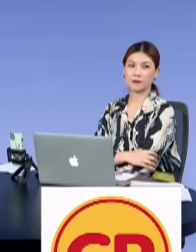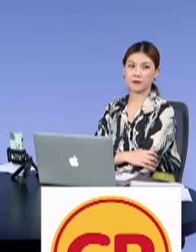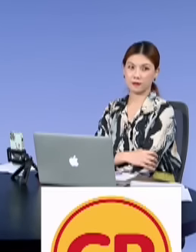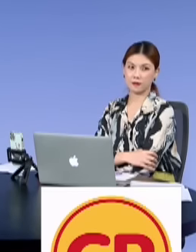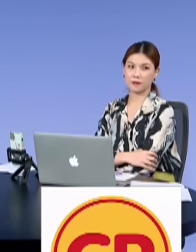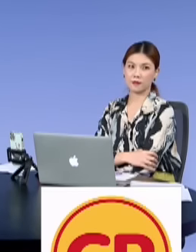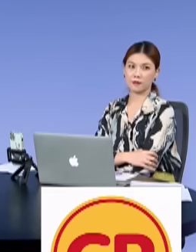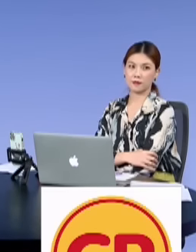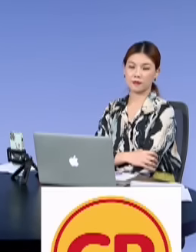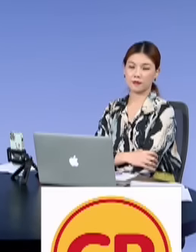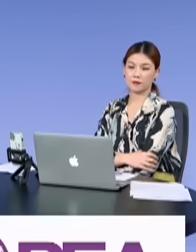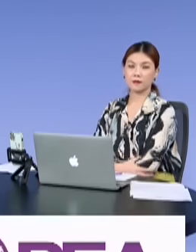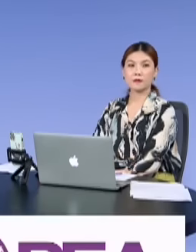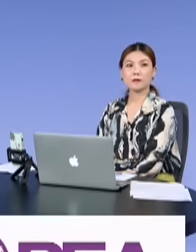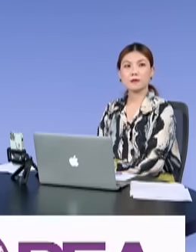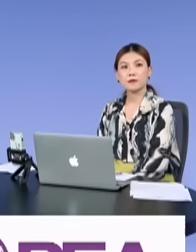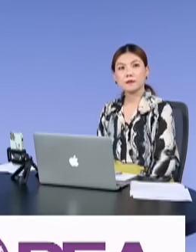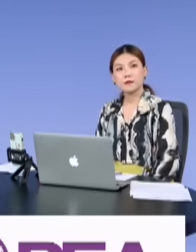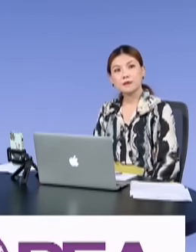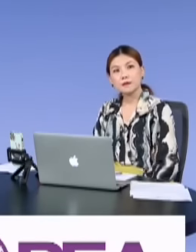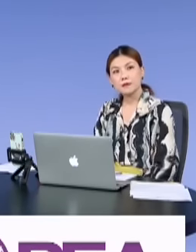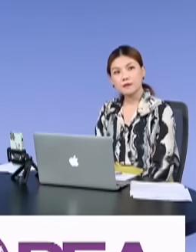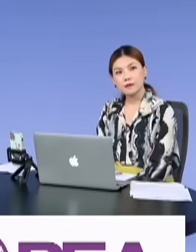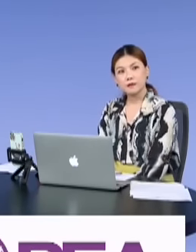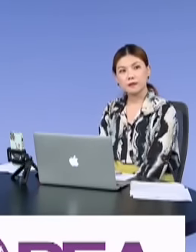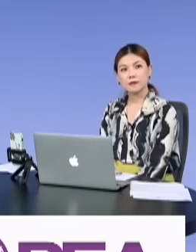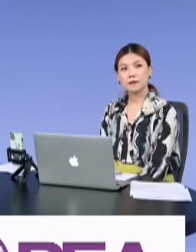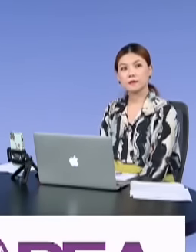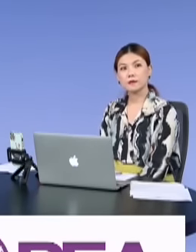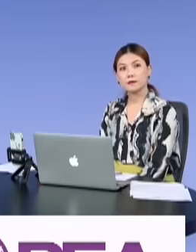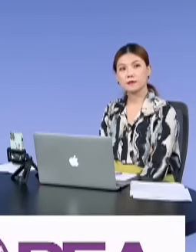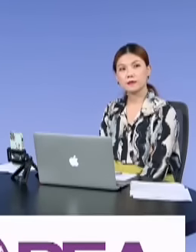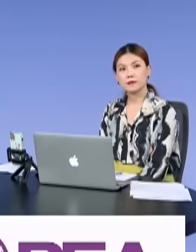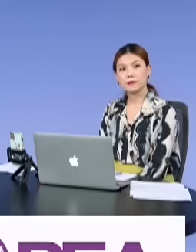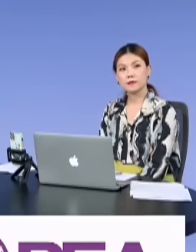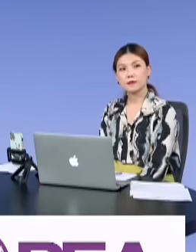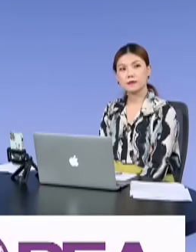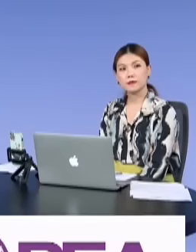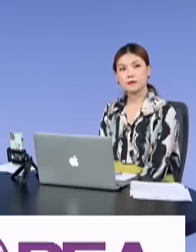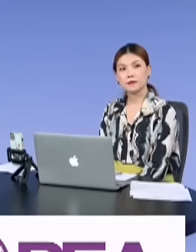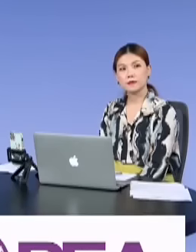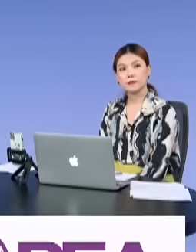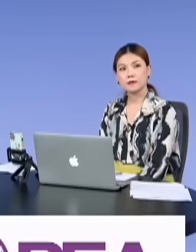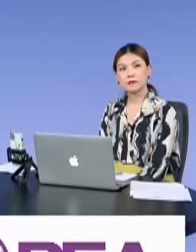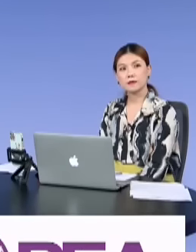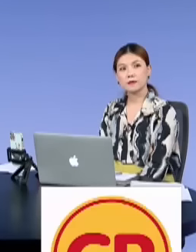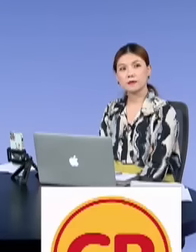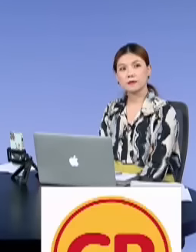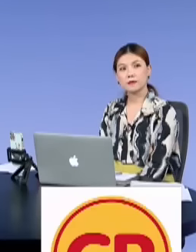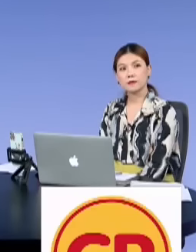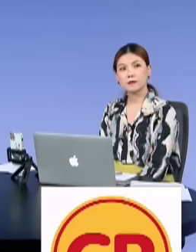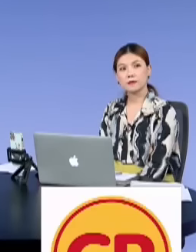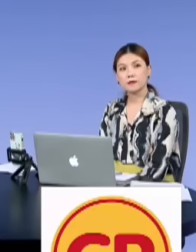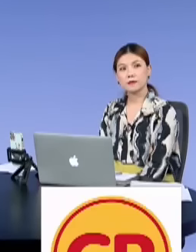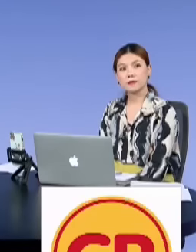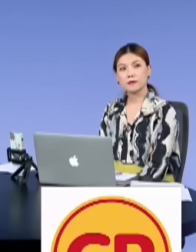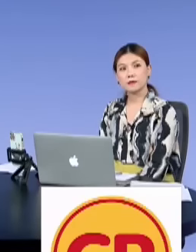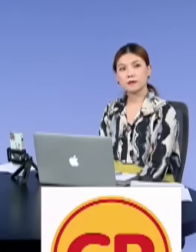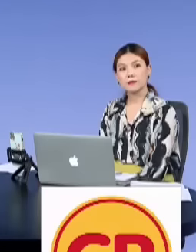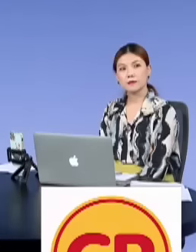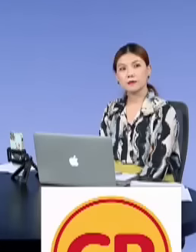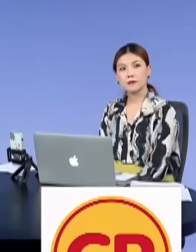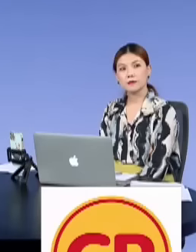างเป็นทางการว่าประกาศรับสมัครทั้ง2คนแล้วส่วนเรื่องหลักฐานต่างๆจะมีผุดขึ้นมาในทีหลังหรือระหว่างการเลือกตั้ง